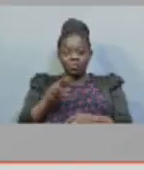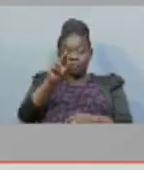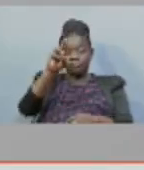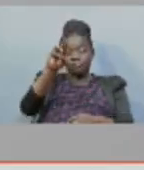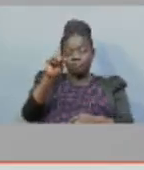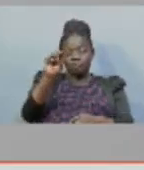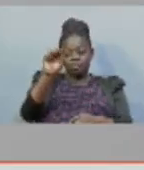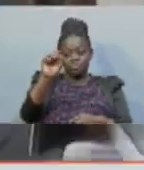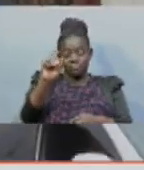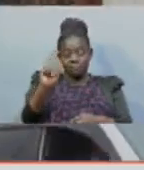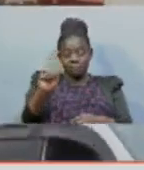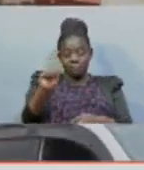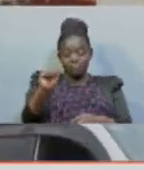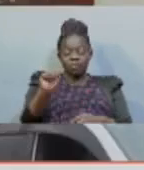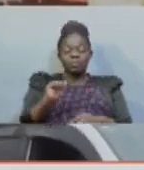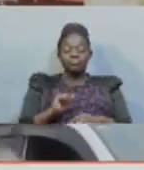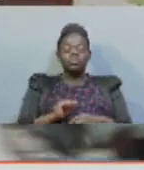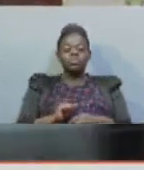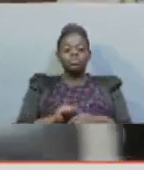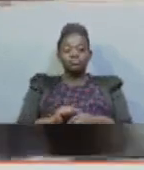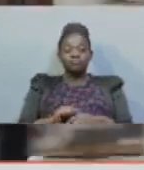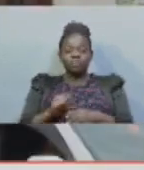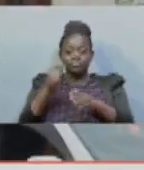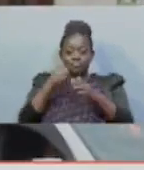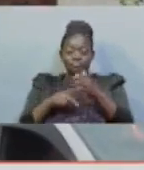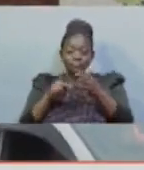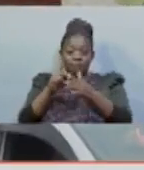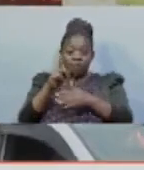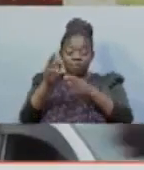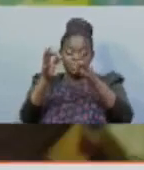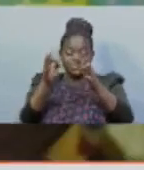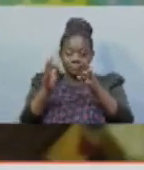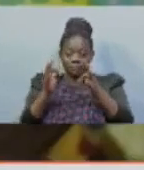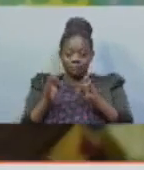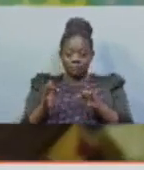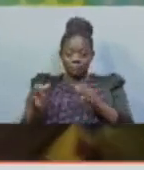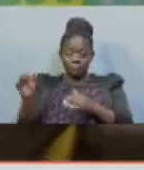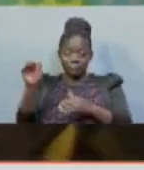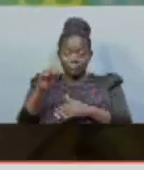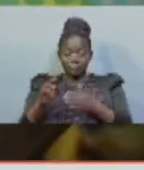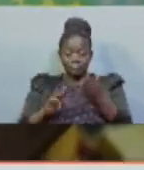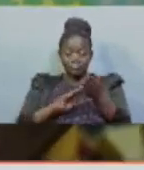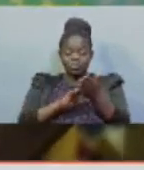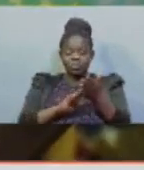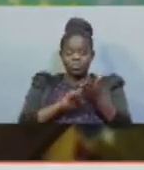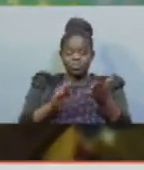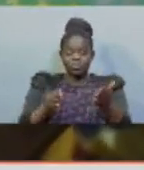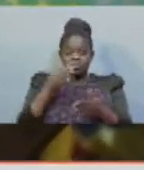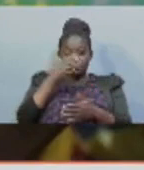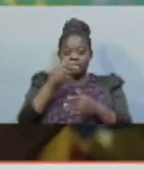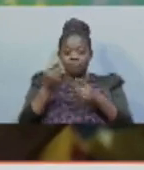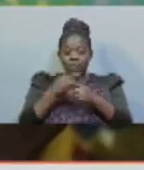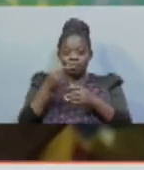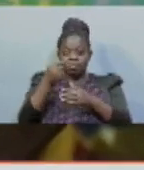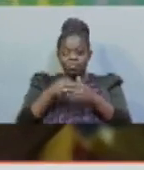abasuubuzi ne bannamakolero ekya Uganda Manufacturers Association kitegeezezza ng'ebbeeyi y'ebintu okulinnya okuli sabbuuni ne butto bwe kivudde